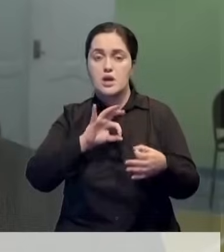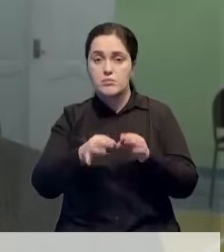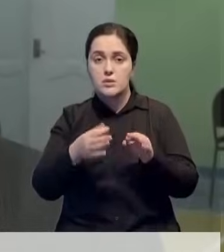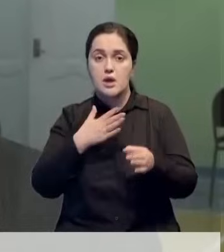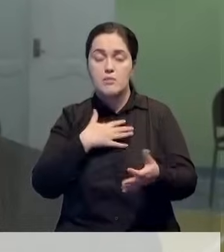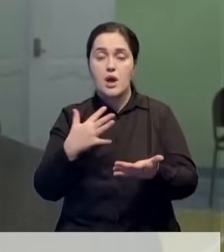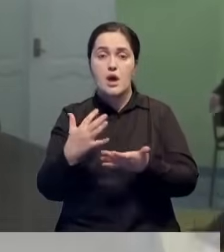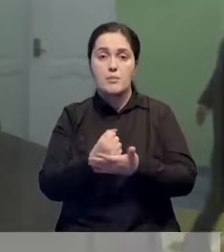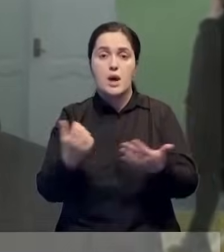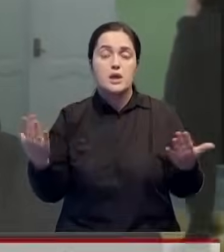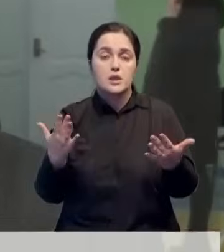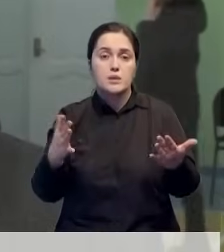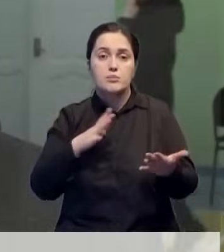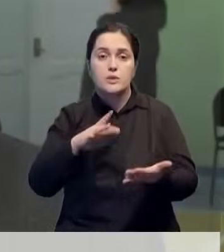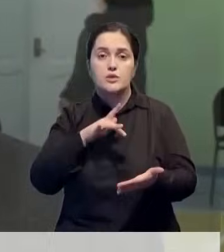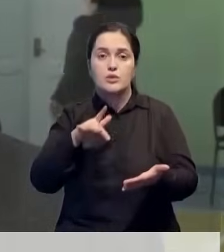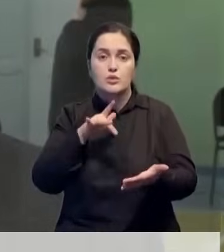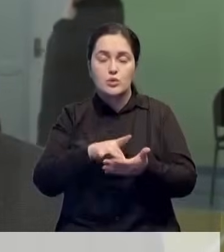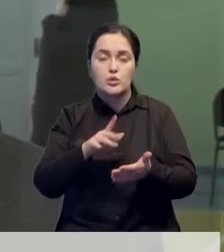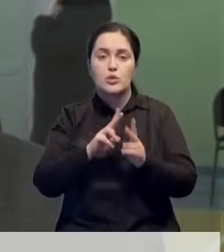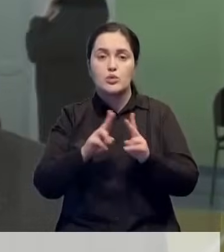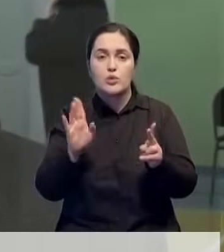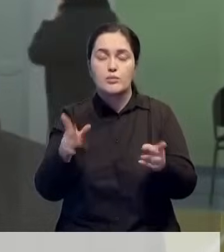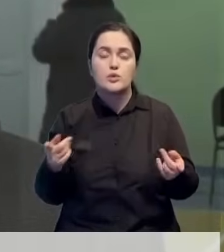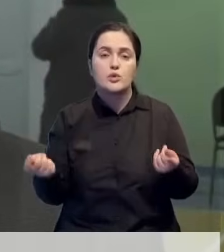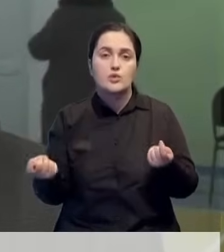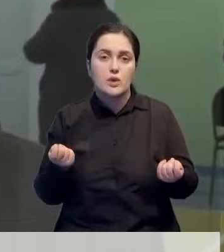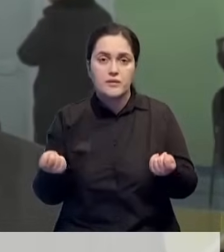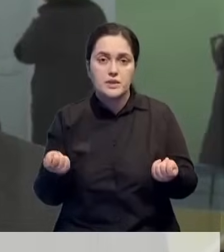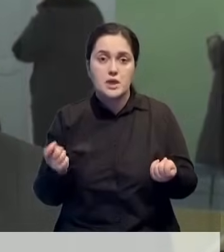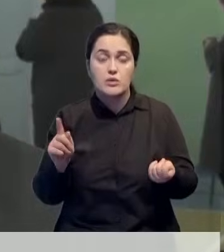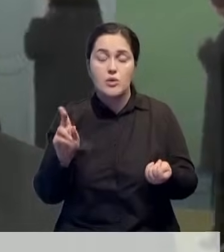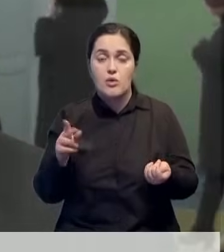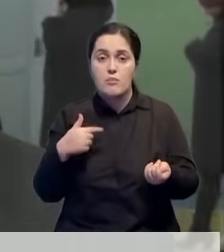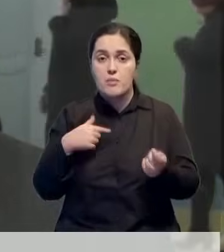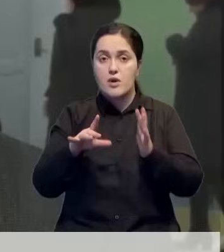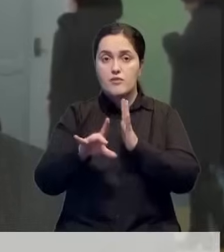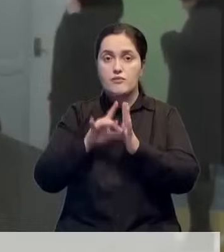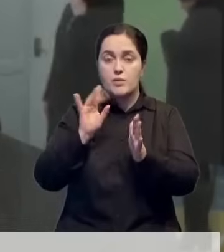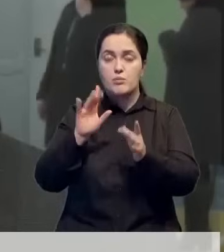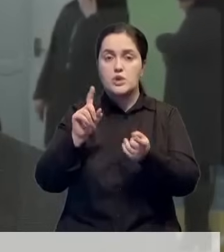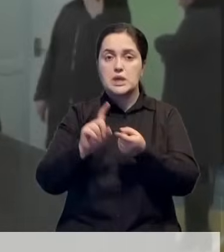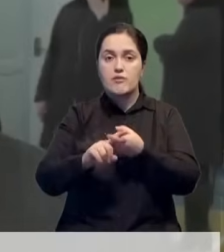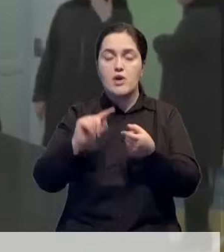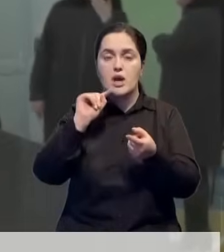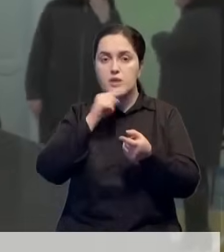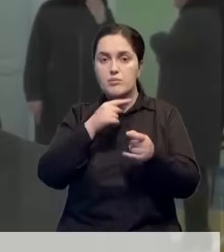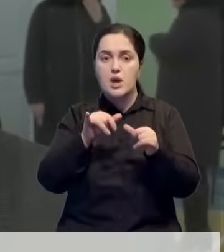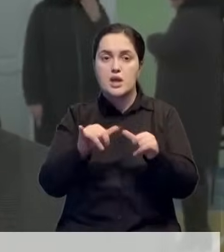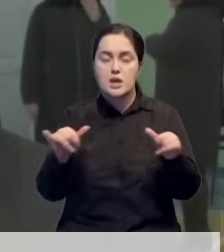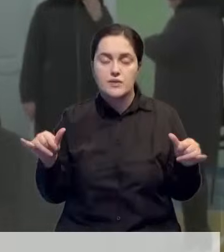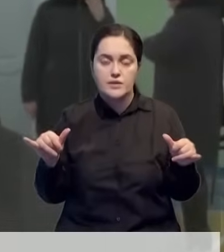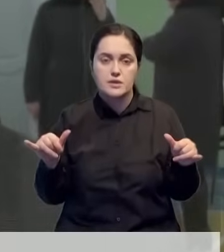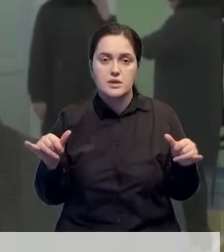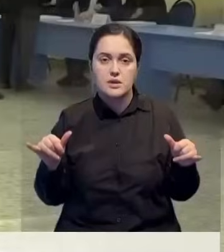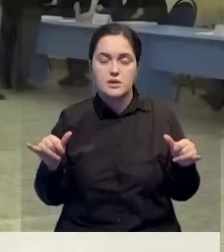определяем, каким быть городу, кто им будет им руководить. И от того, кого мы выберем, будет зависеть социально-экономическое развитие нашего